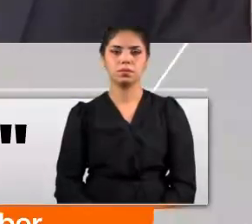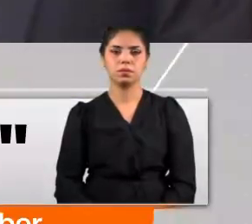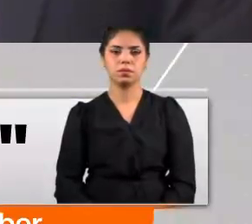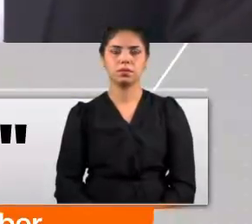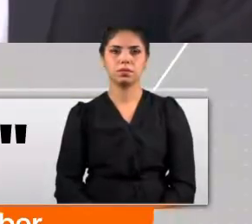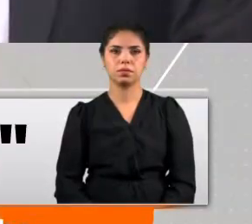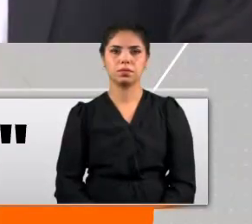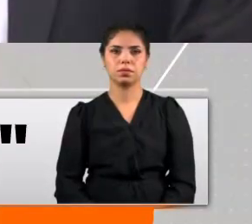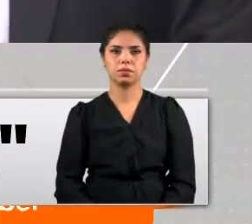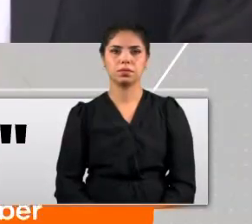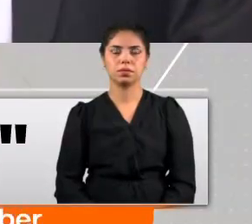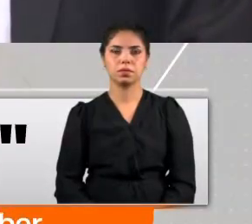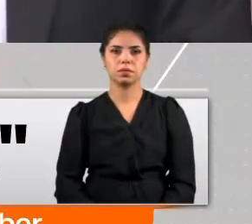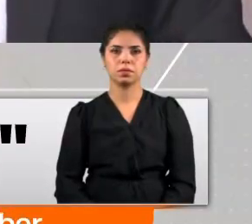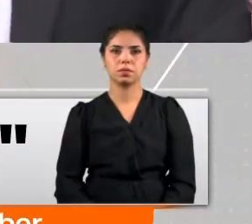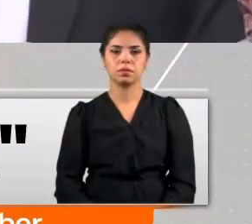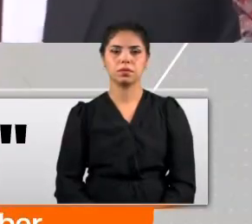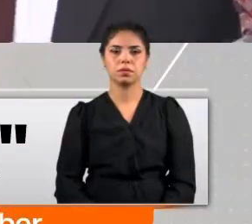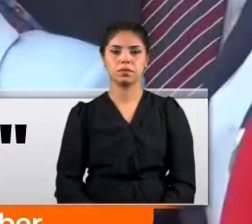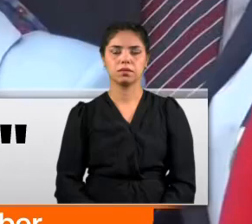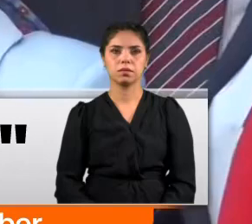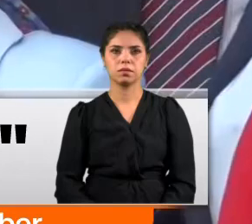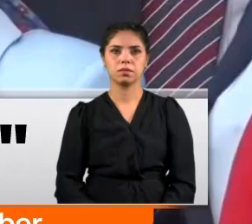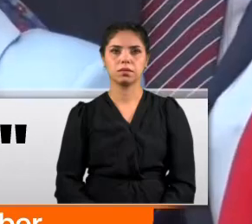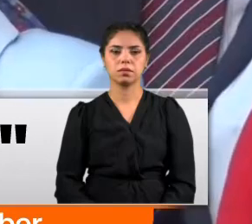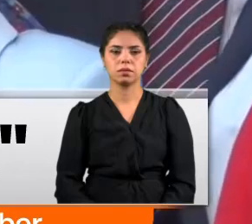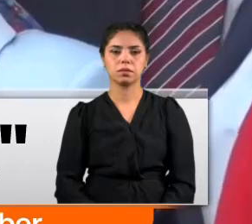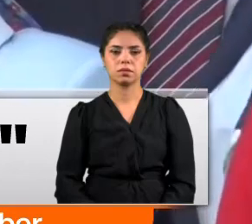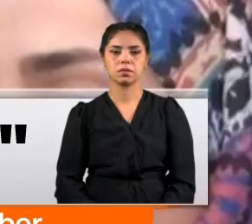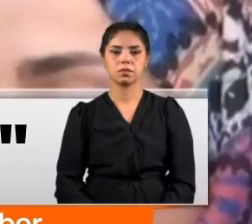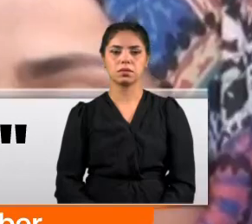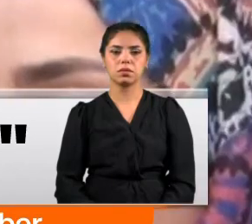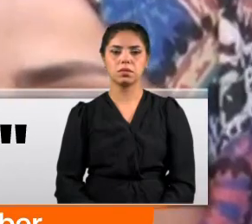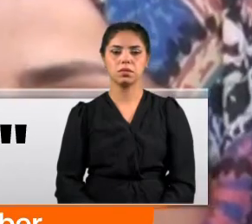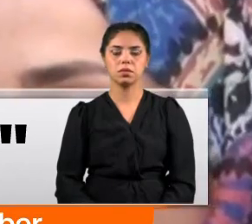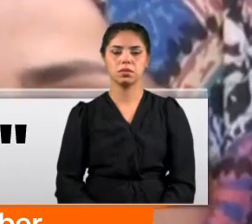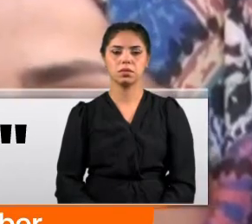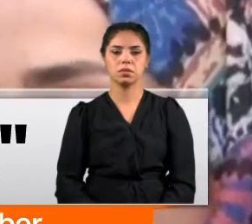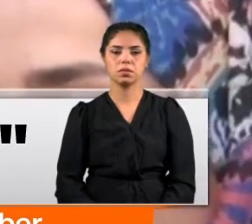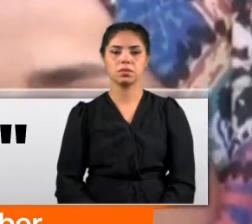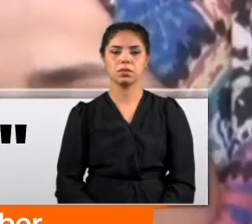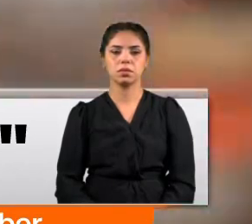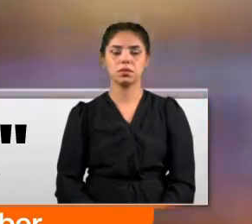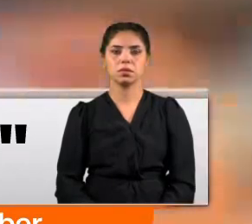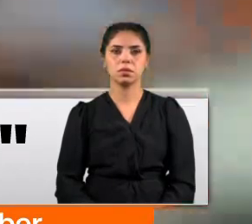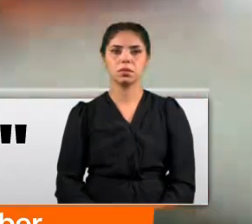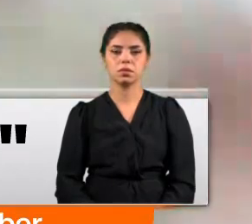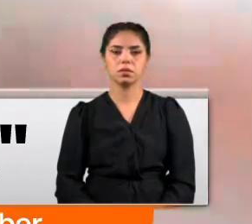14 ve 28 Mayıs günlerinden sonra büyük bir üzüntü yaşadık günlerce kendimize